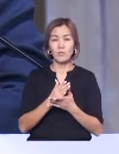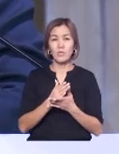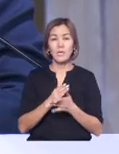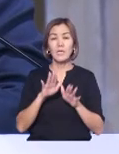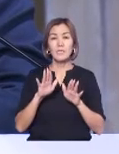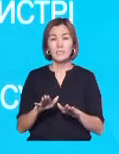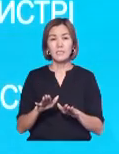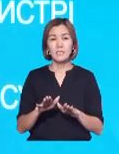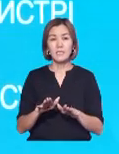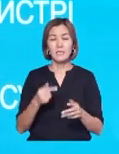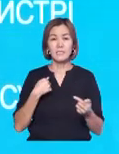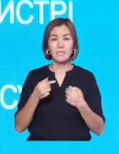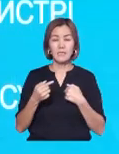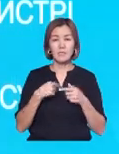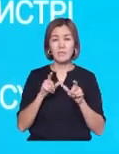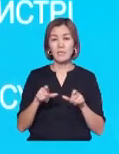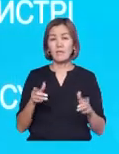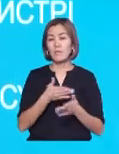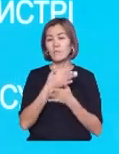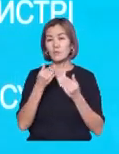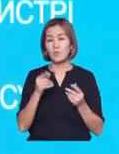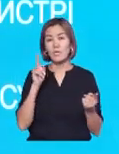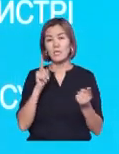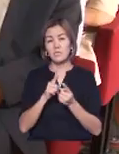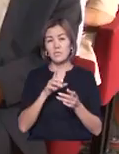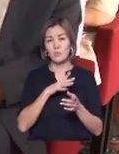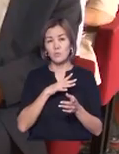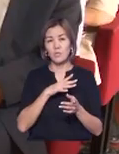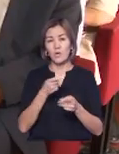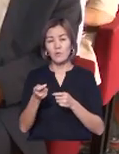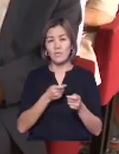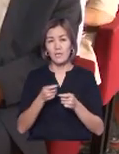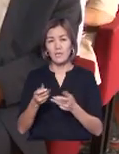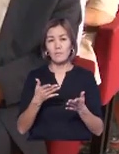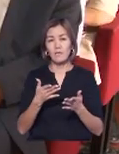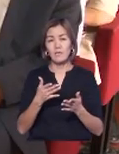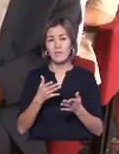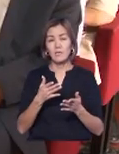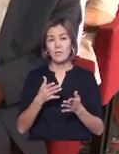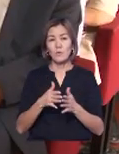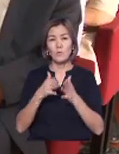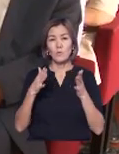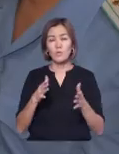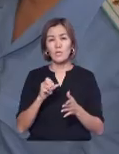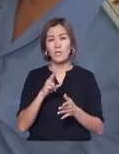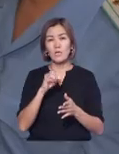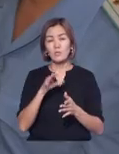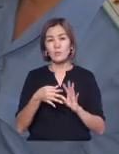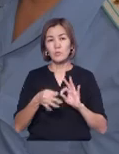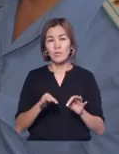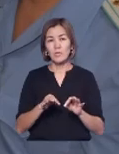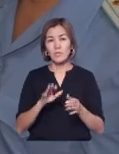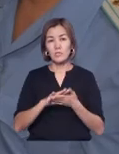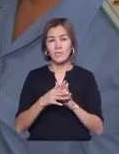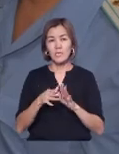Десе де күйдіргіден зардап шеккен адам жоқ. Есептік кездесуде сөз алған аудан әкімі Бота Елеусізова үлкен Ақсудағы жағдайдың толықтай бақылауға